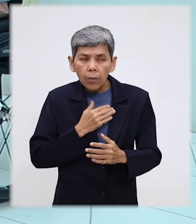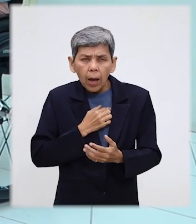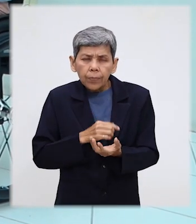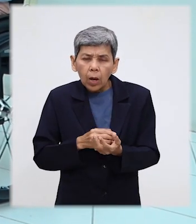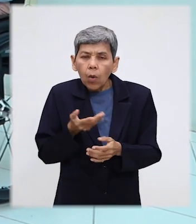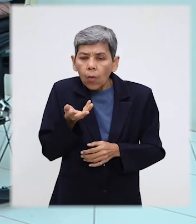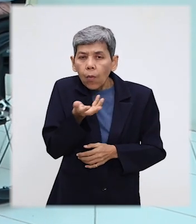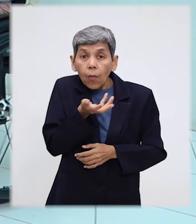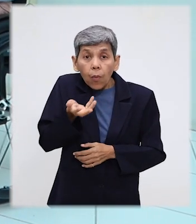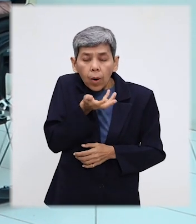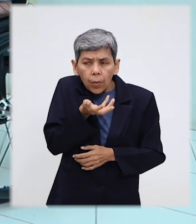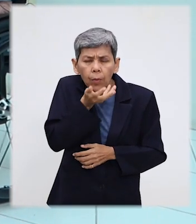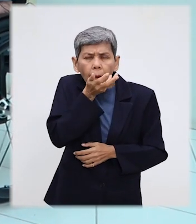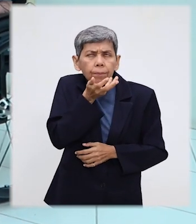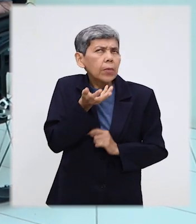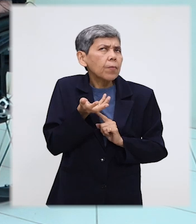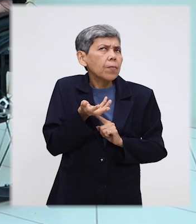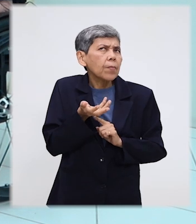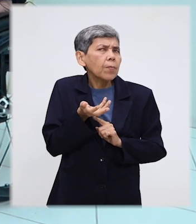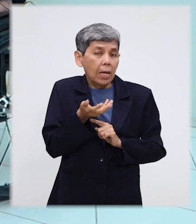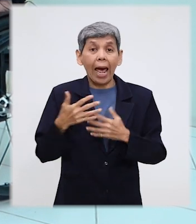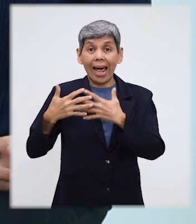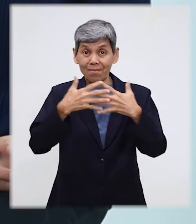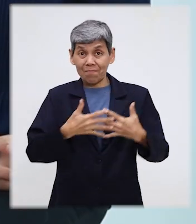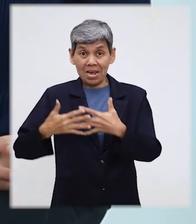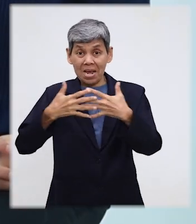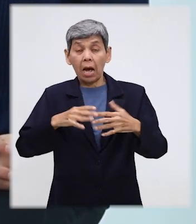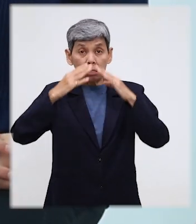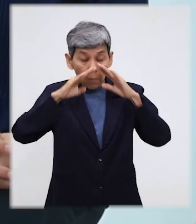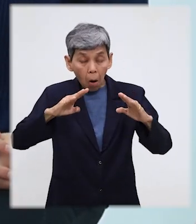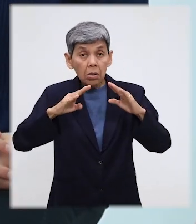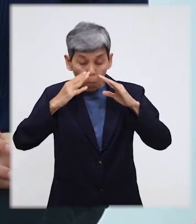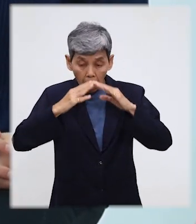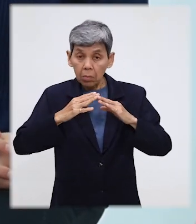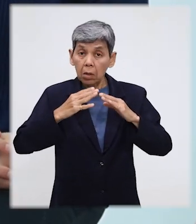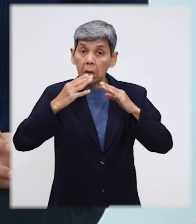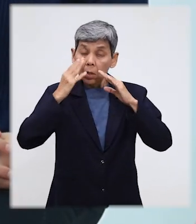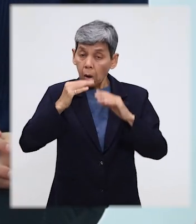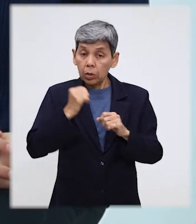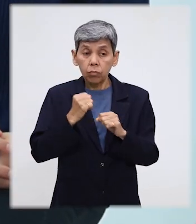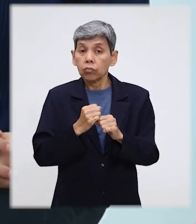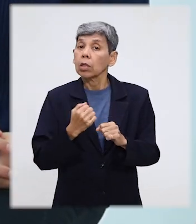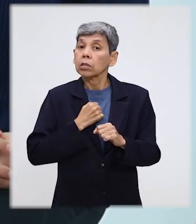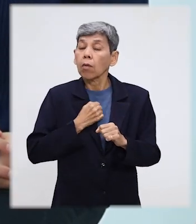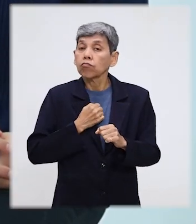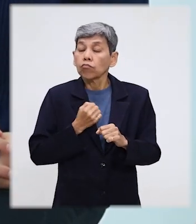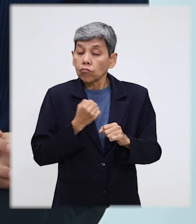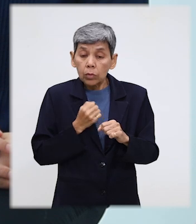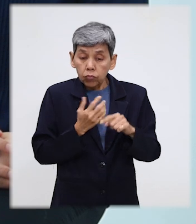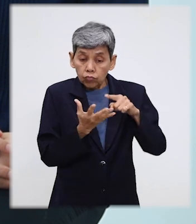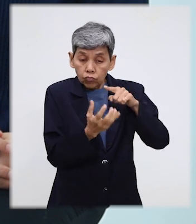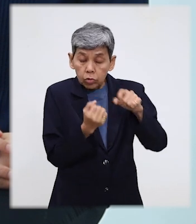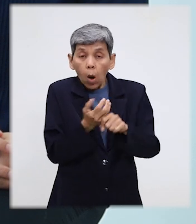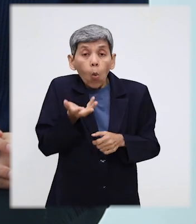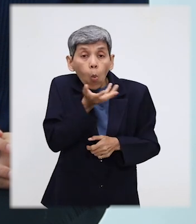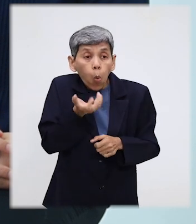ถชิมไวน์ได้เป็นคนตาบอดอยู่ที่อเมริกาก็คือคนตาบอดที่อยู่ในไร่ไวน์แล้วเข